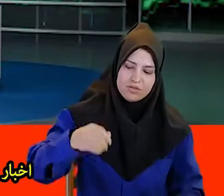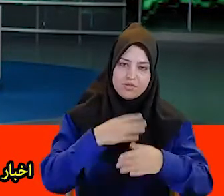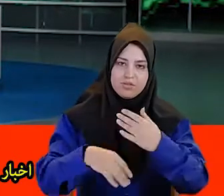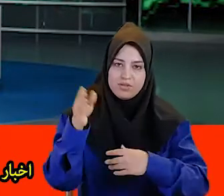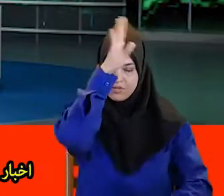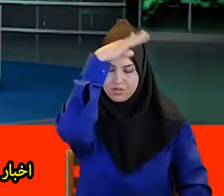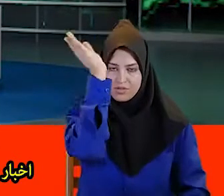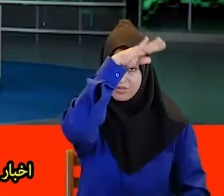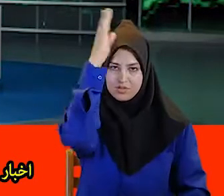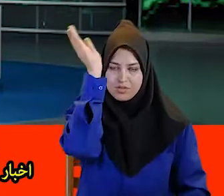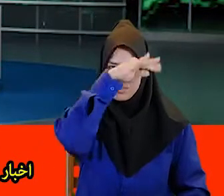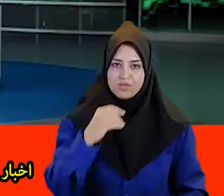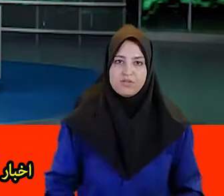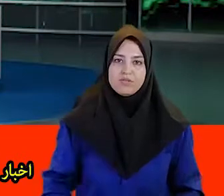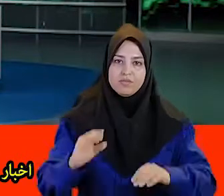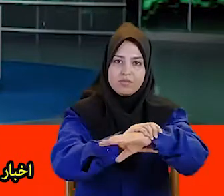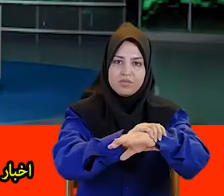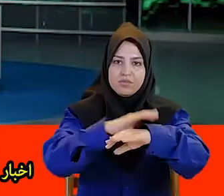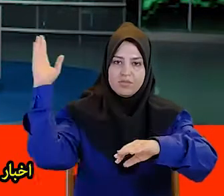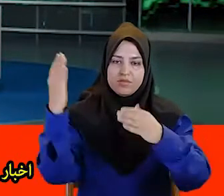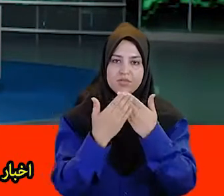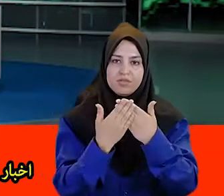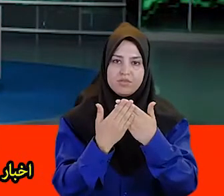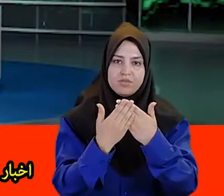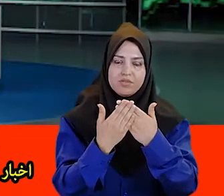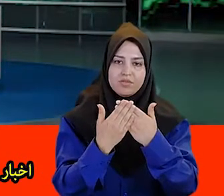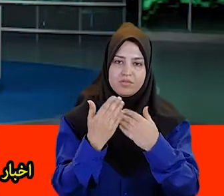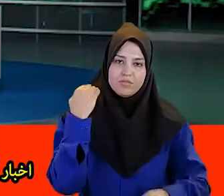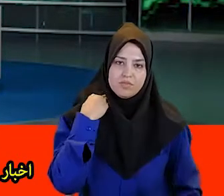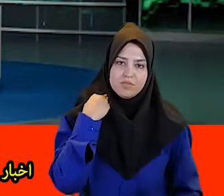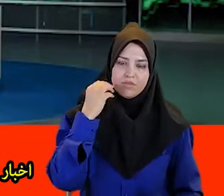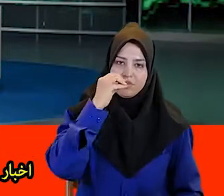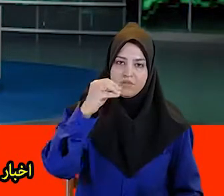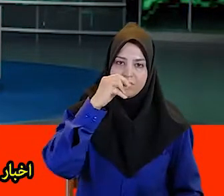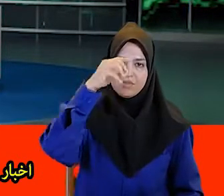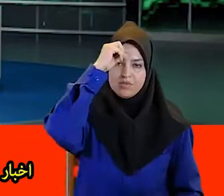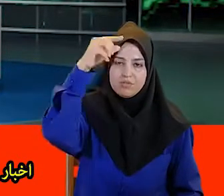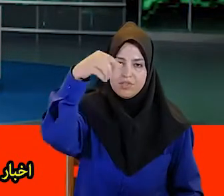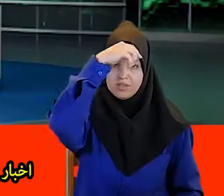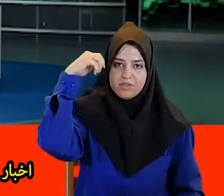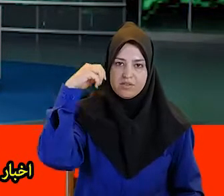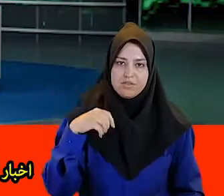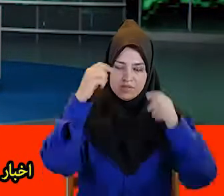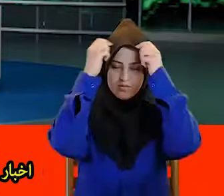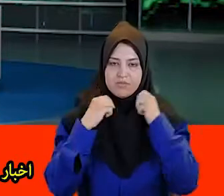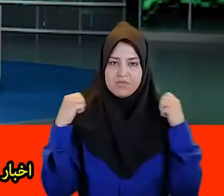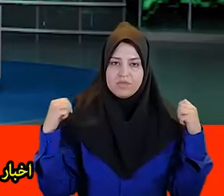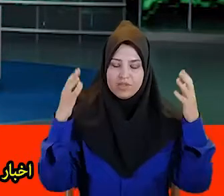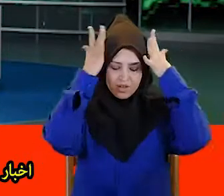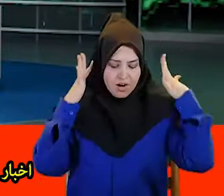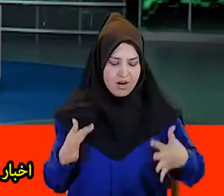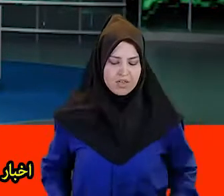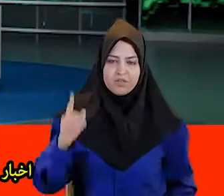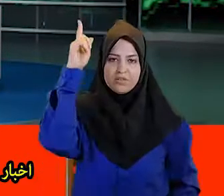فلفلی، هم قلقلی، هم مرغ زرد کاکلی میگیرنش میبرنش خلفتونی. به جرم فحاشی و آبروبری، کشف حجاب و